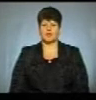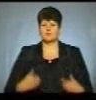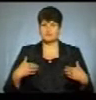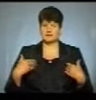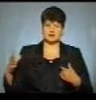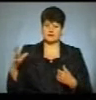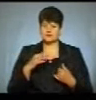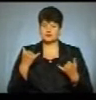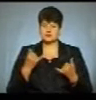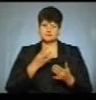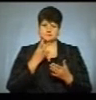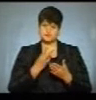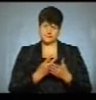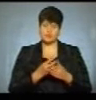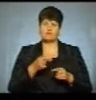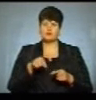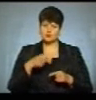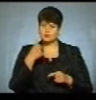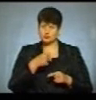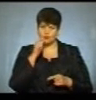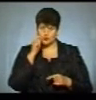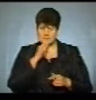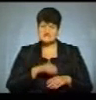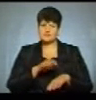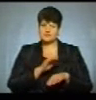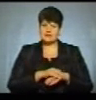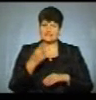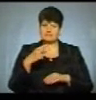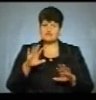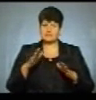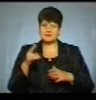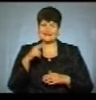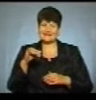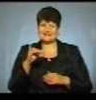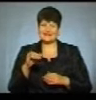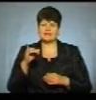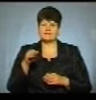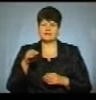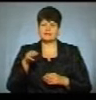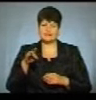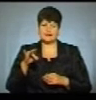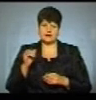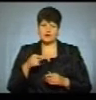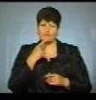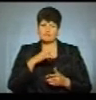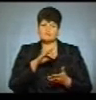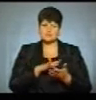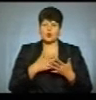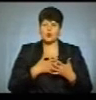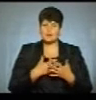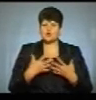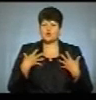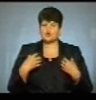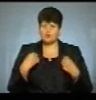вітання всім, хто зараз з нами. Цього року в Україні зафіксували 20 випадків дифтерії, повідомляє Центр громадського здоров'я.